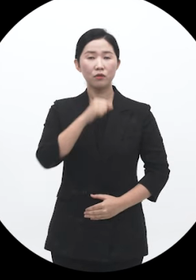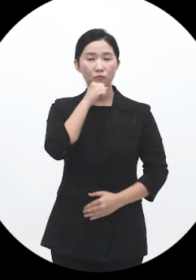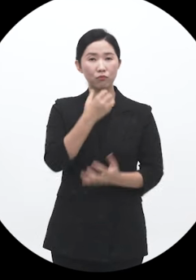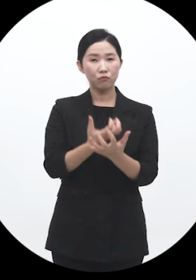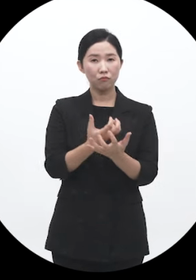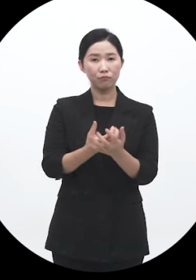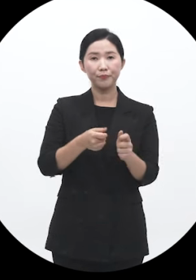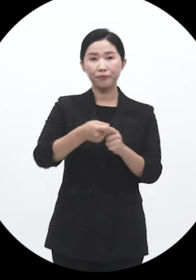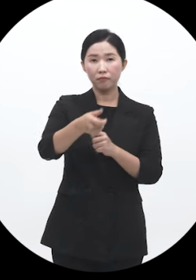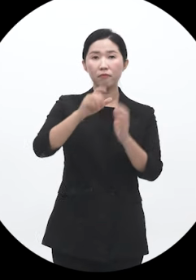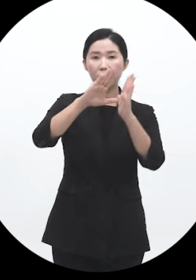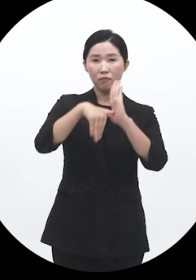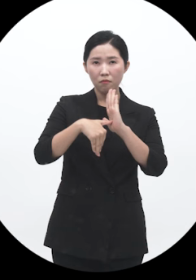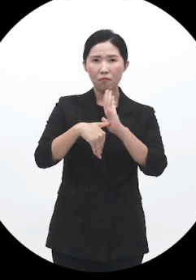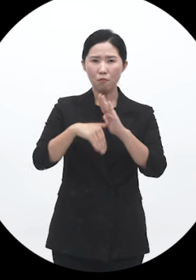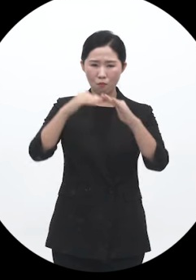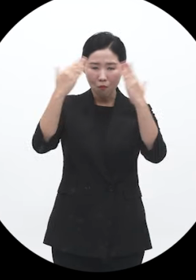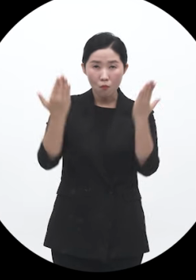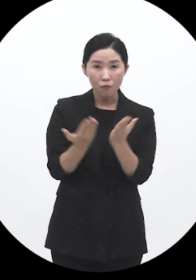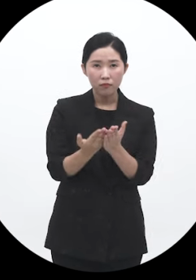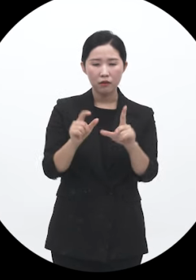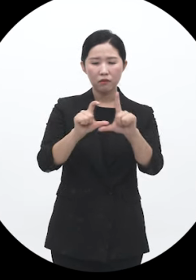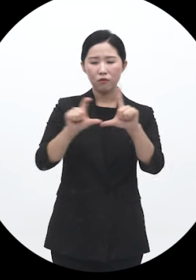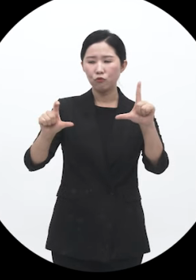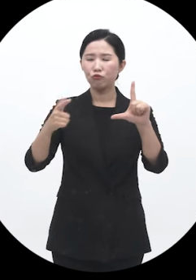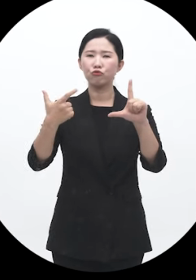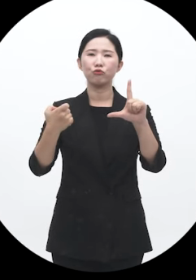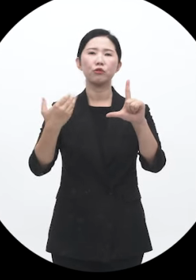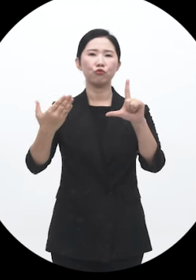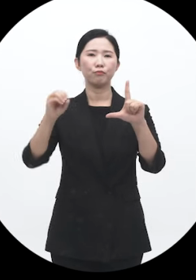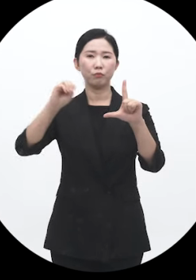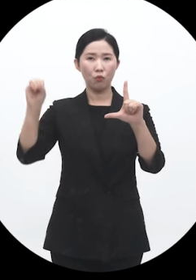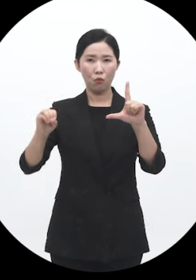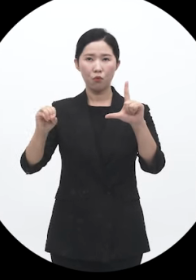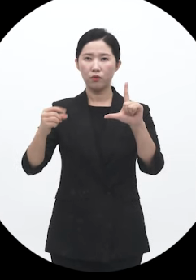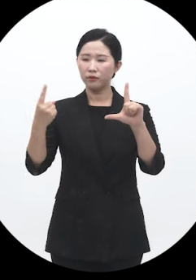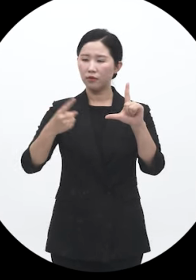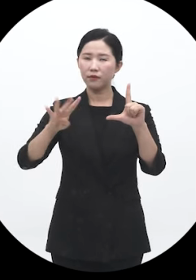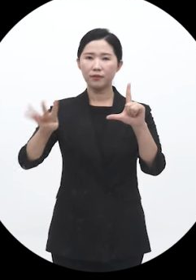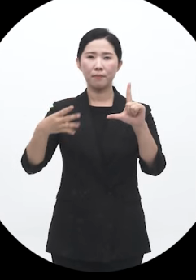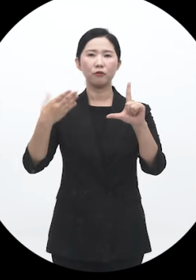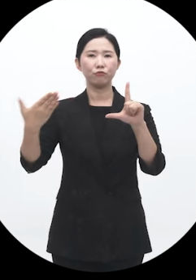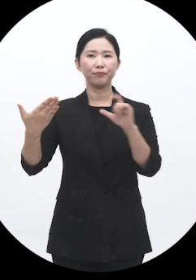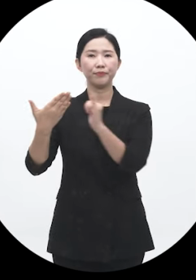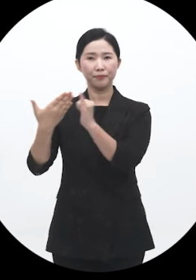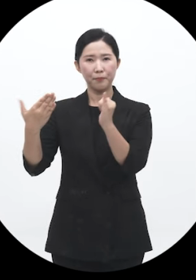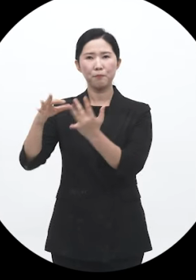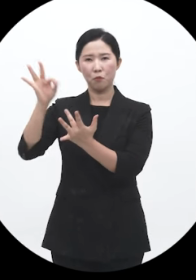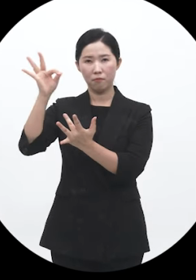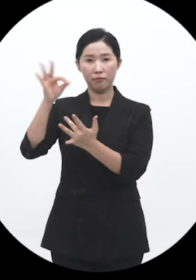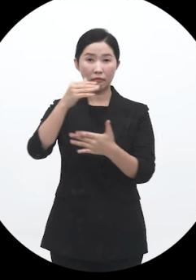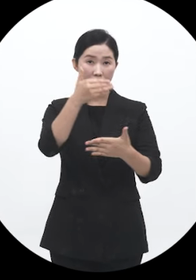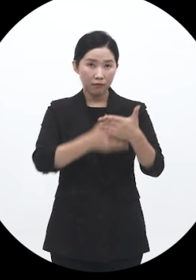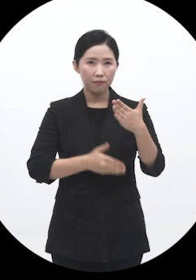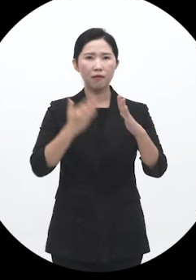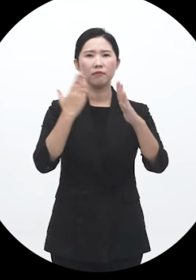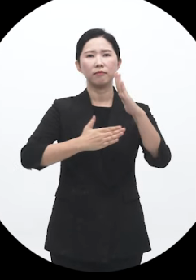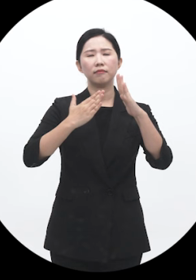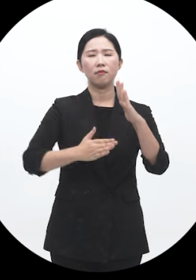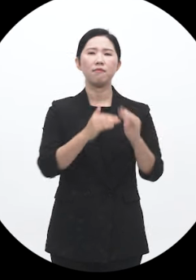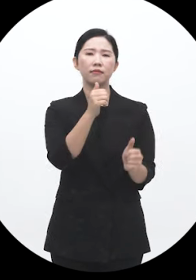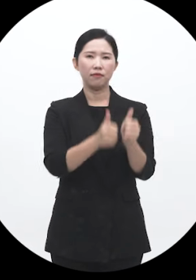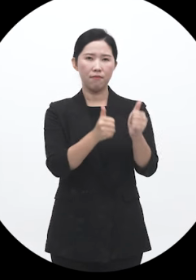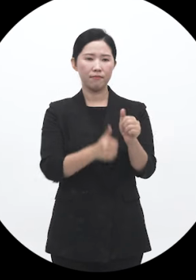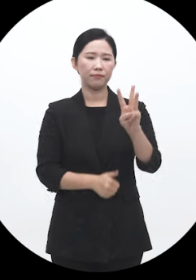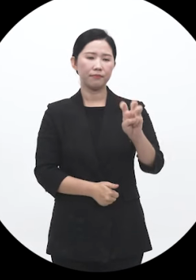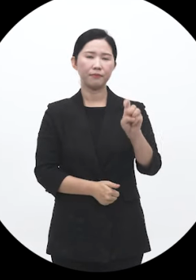수시에서 전체 모집 인원의 69%인 1,409명, 정시에서